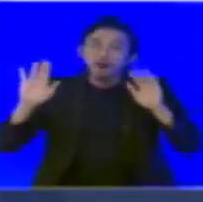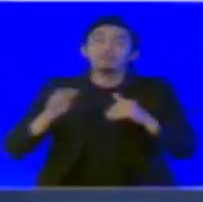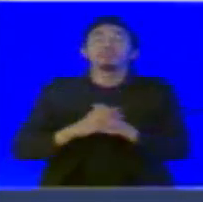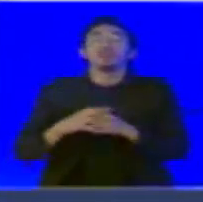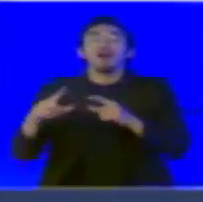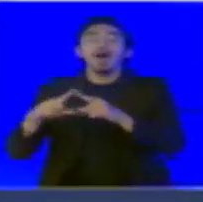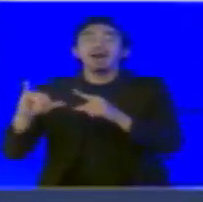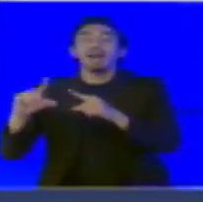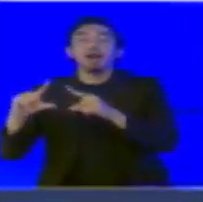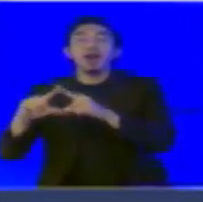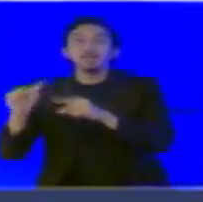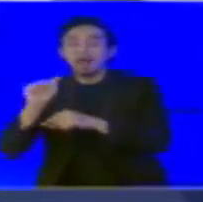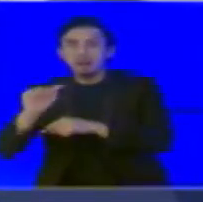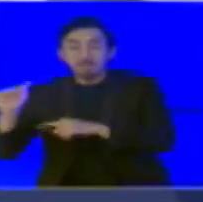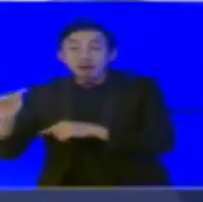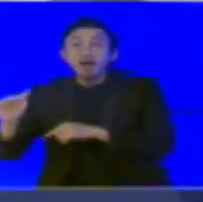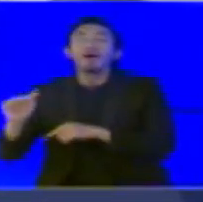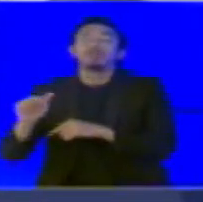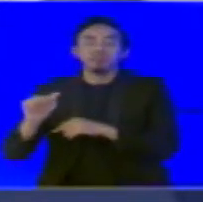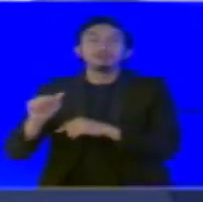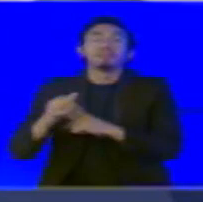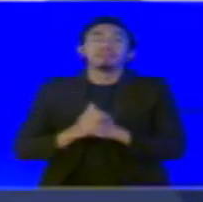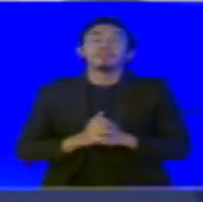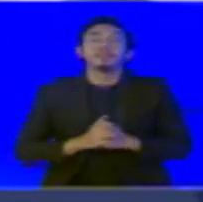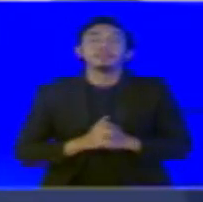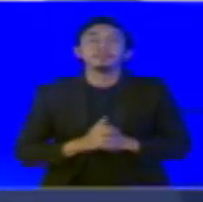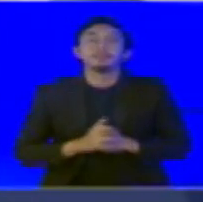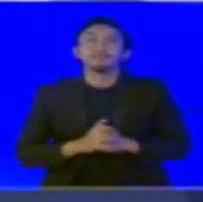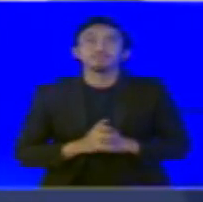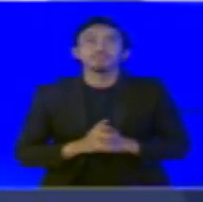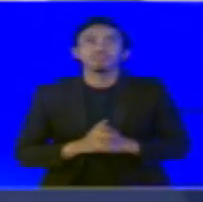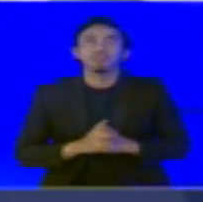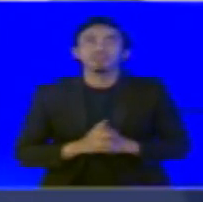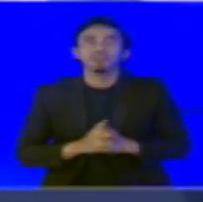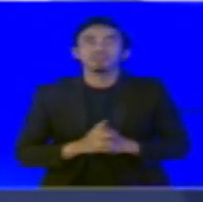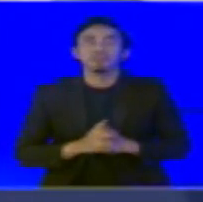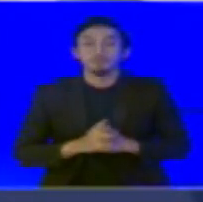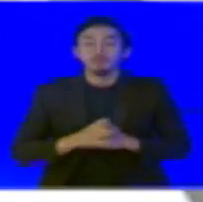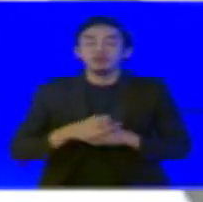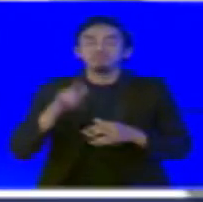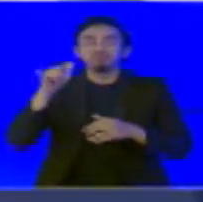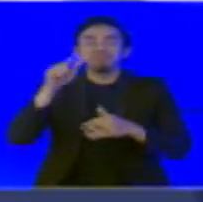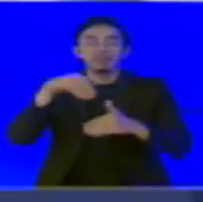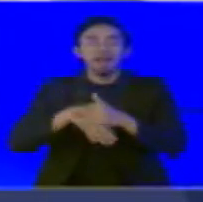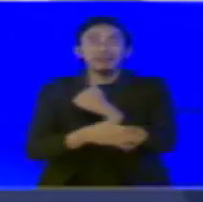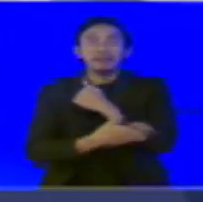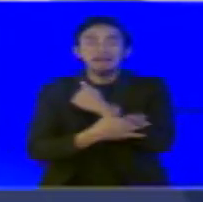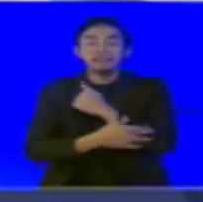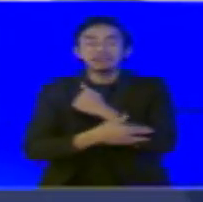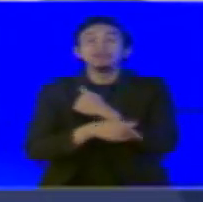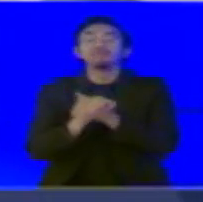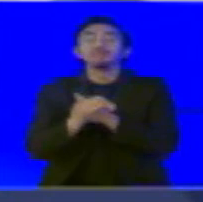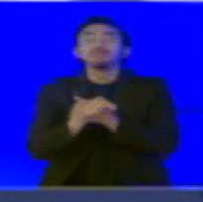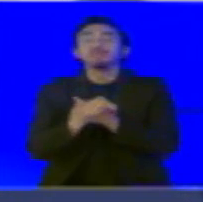ke Terminal 1. Di mana penerbangan domestik dari T2 akan dipindahkan ke Terminal T1. Ini nanti